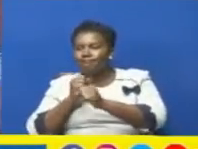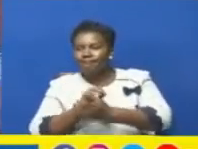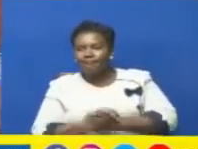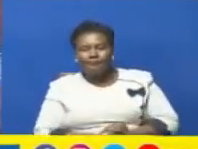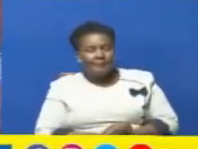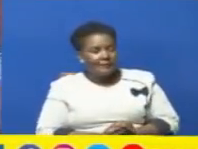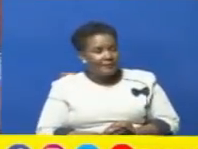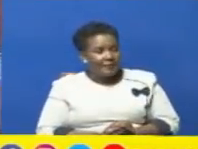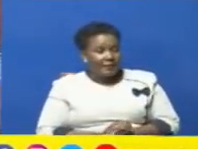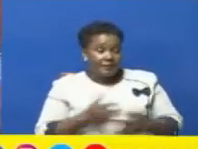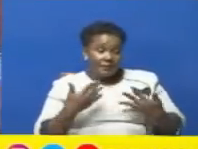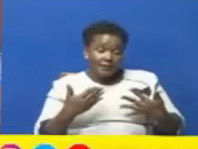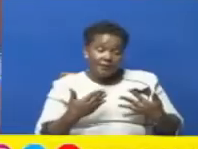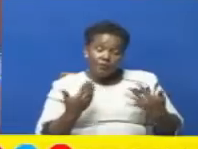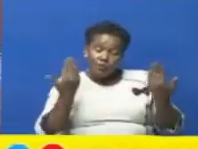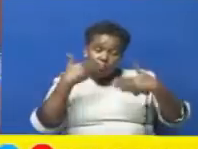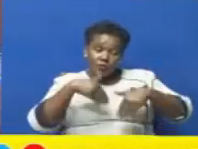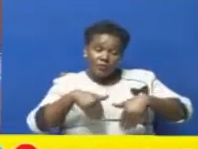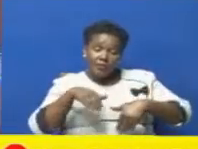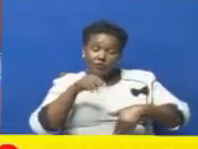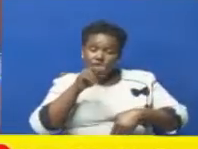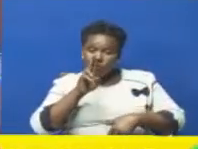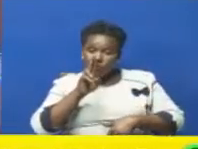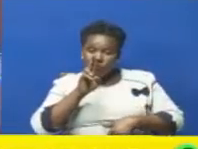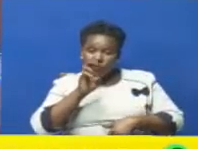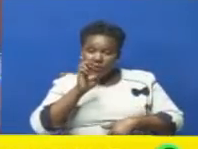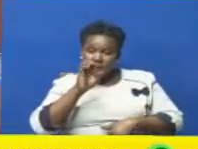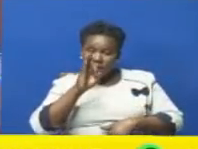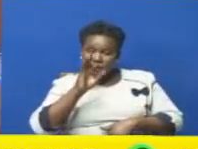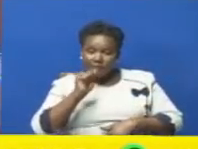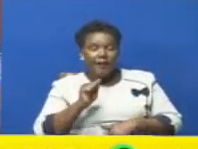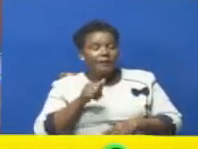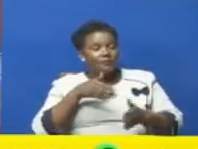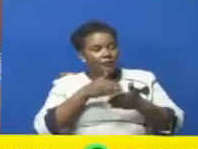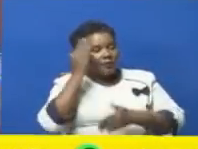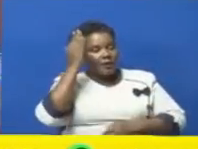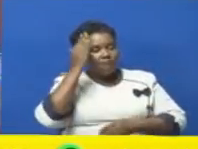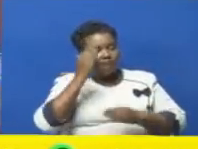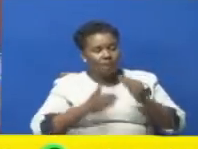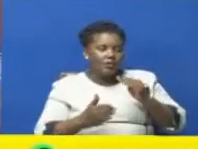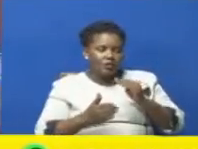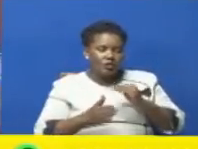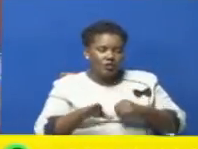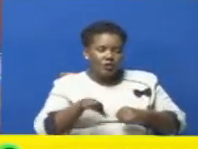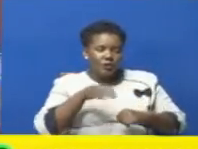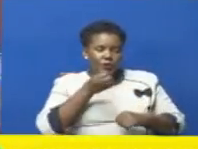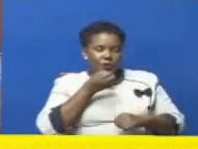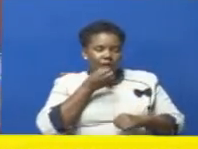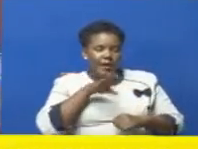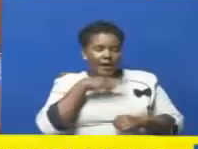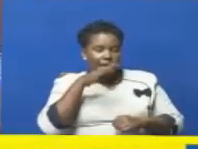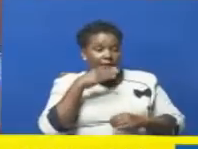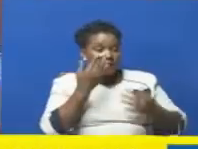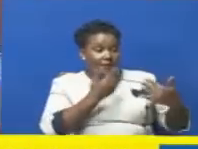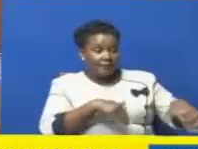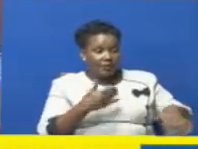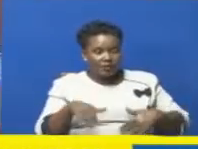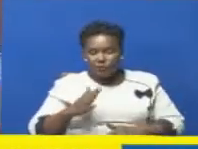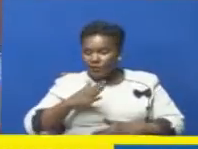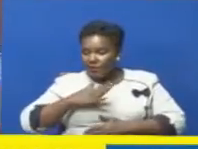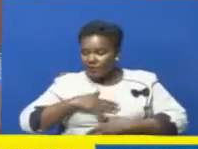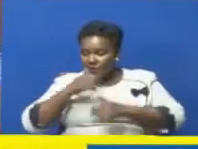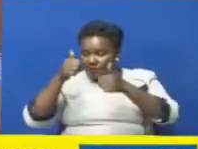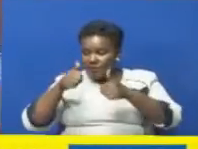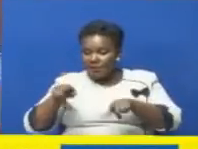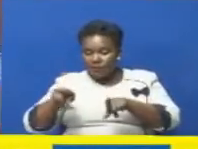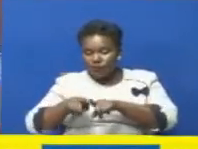kwa hayo kwenye usiku wa UEFA inatuhitimishia jaramba kwa siku ya leo kwa Alphonse. Na asante sana Abdalla Nganzi kwa